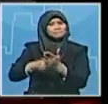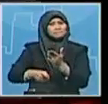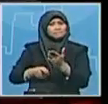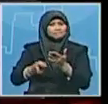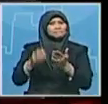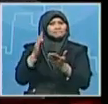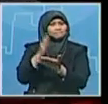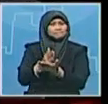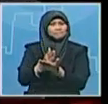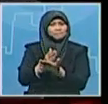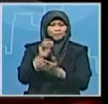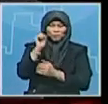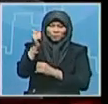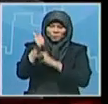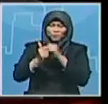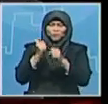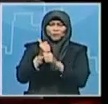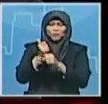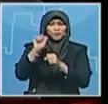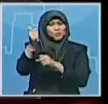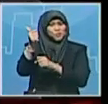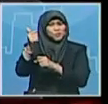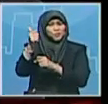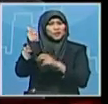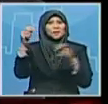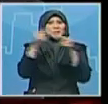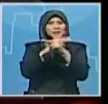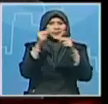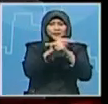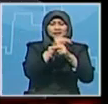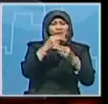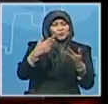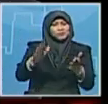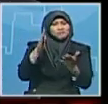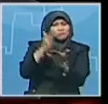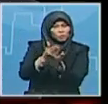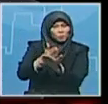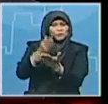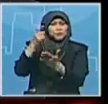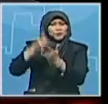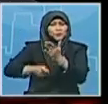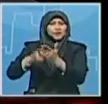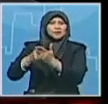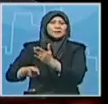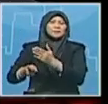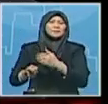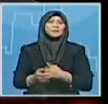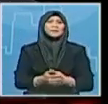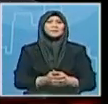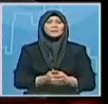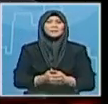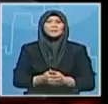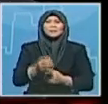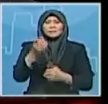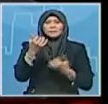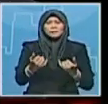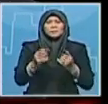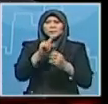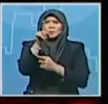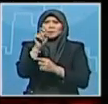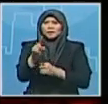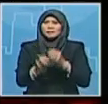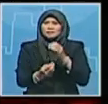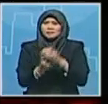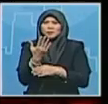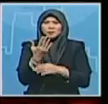dah. Lupa yang 10 tahun, 10 highway yang pernah kita lupuskan pengenaan tol. Datuk Seri, soalan berbangkit daripada